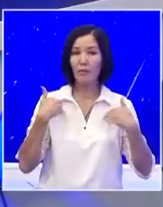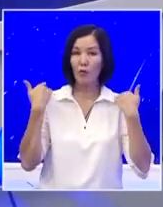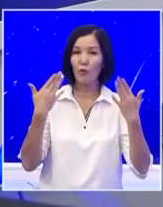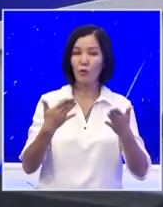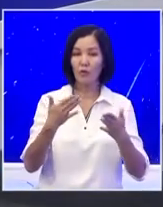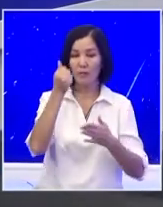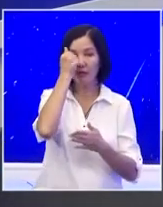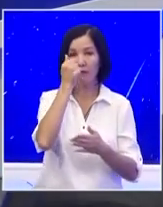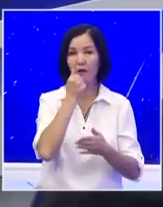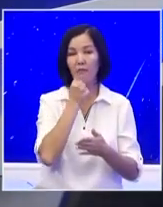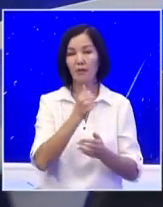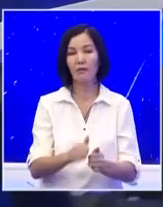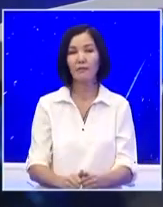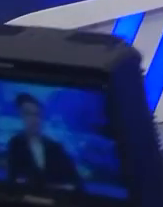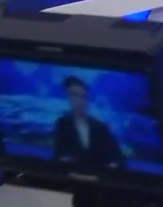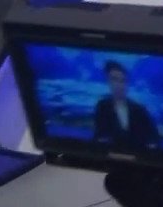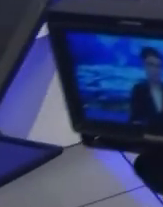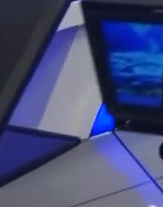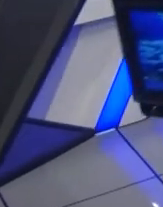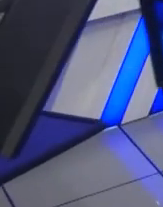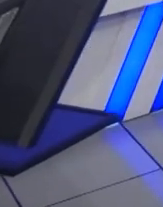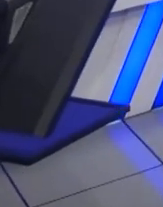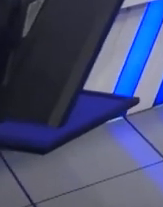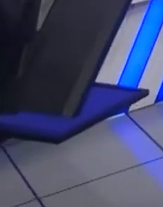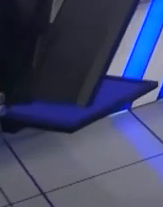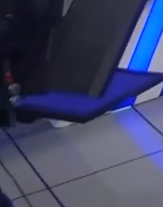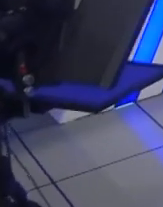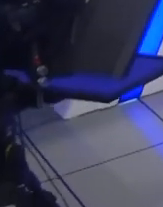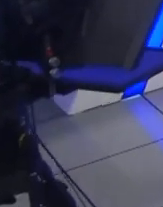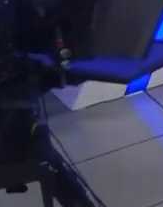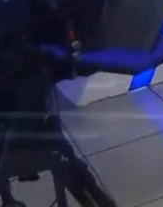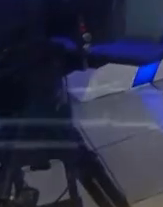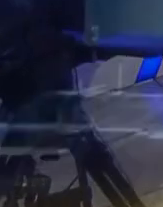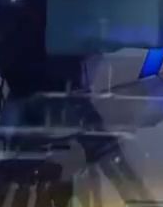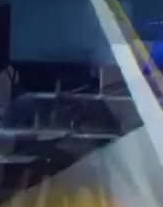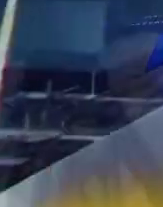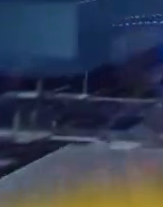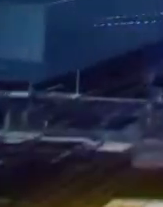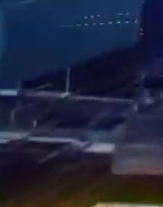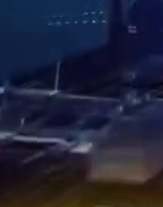Назарларыңызға рахмет, амандықта жүздескенше.